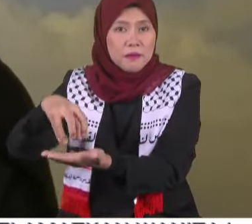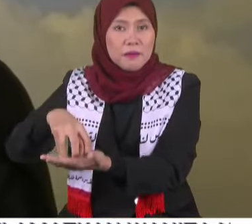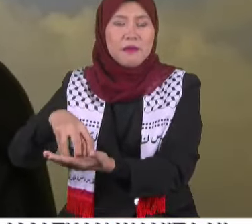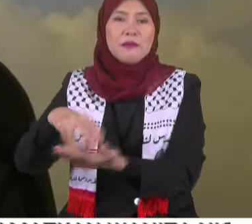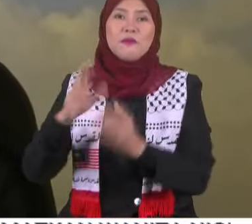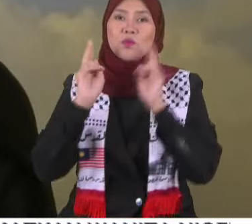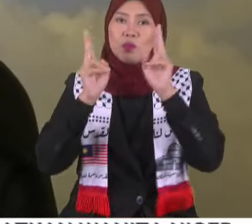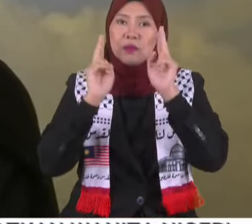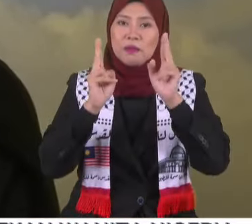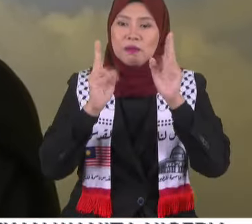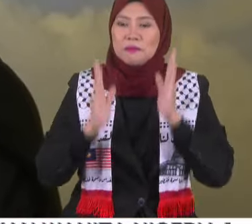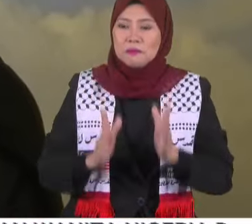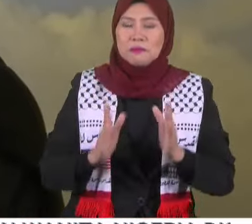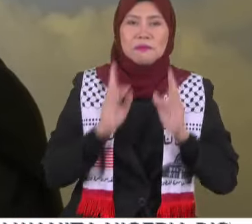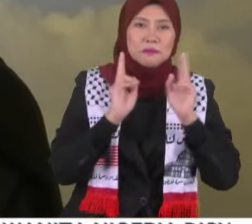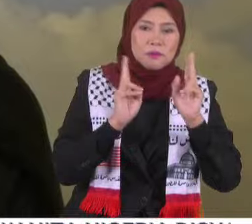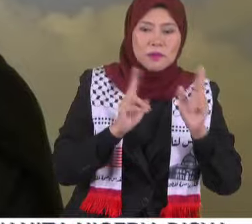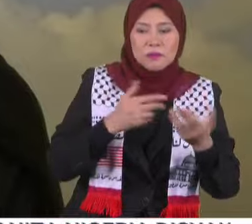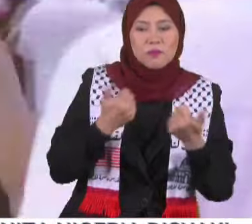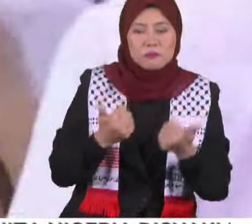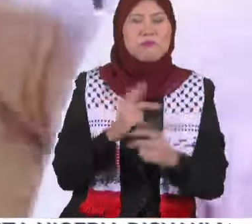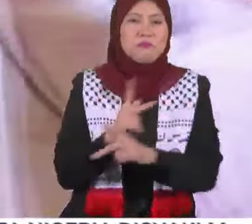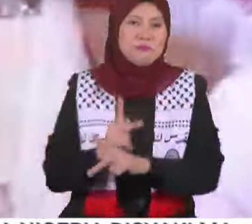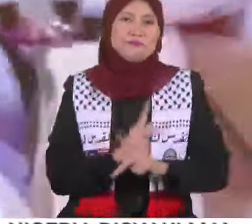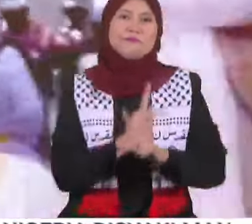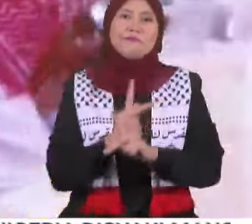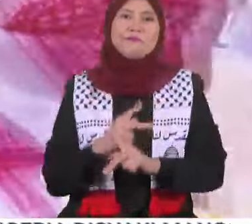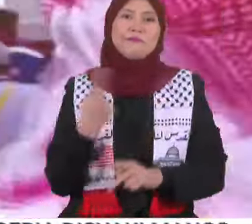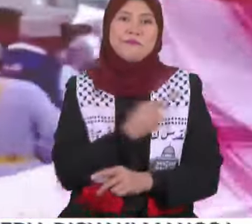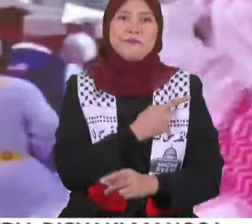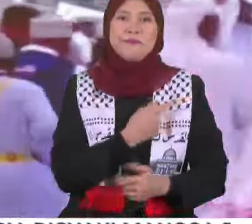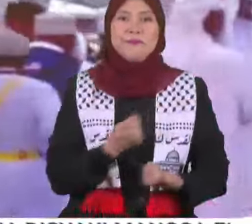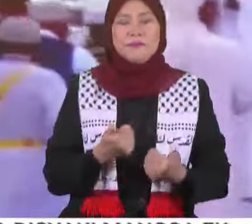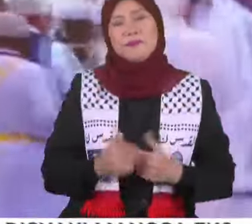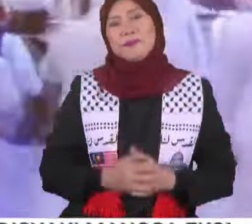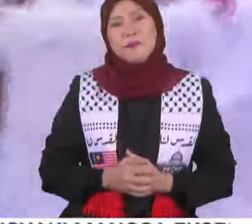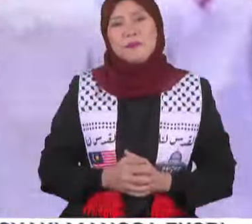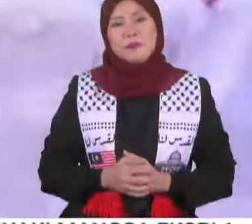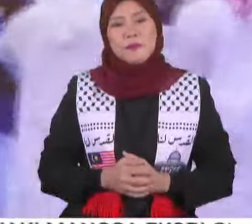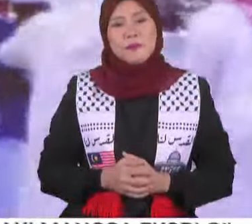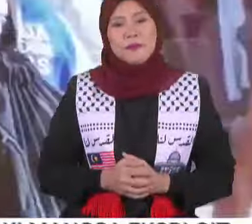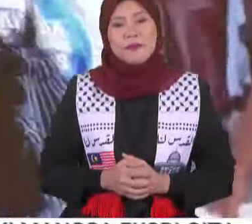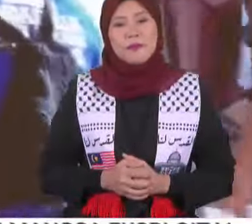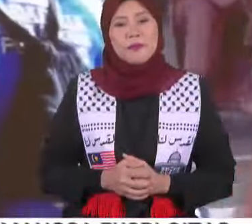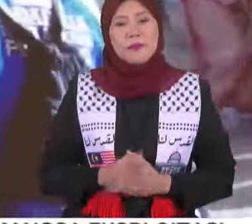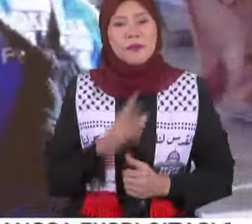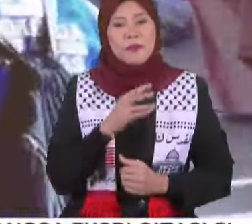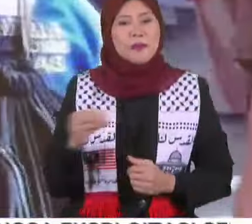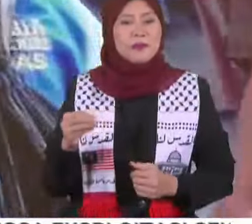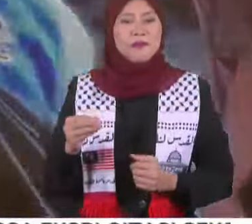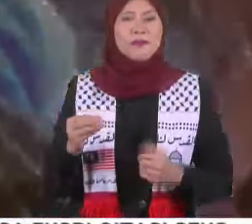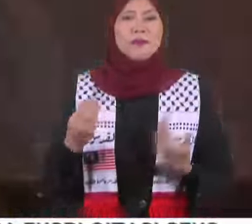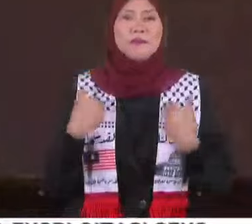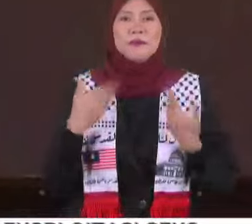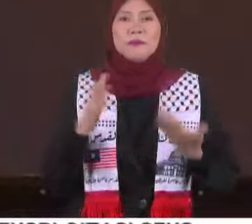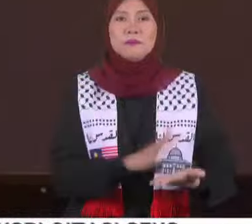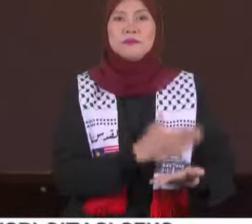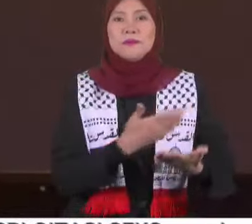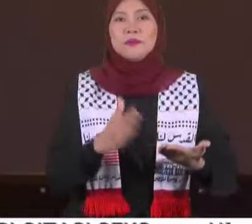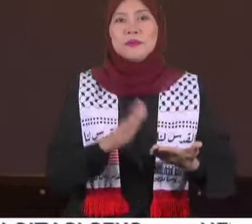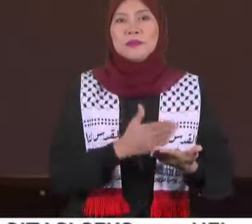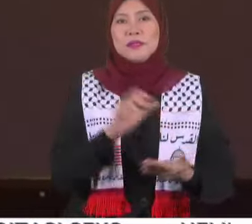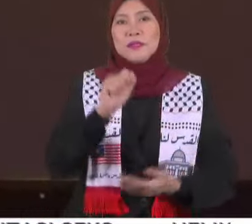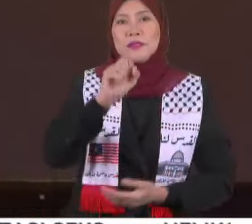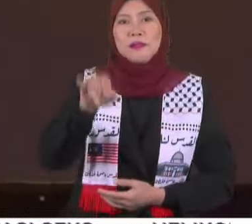sangat-sangat sangat menjaga kita orang. Majlis dimeriahkan dengan deklamasi sajak tautan Rindu